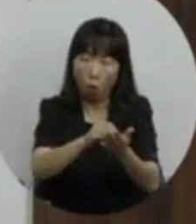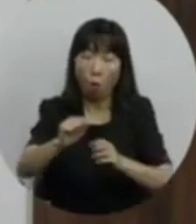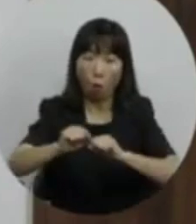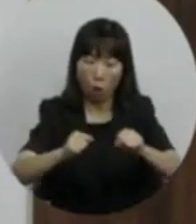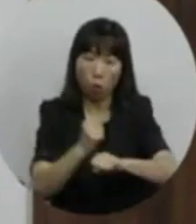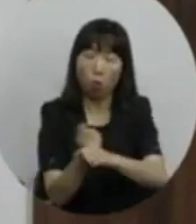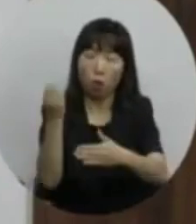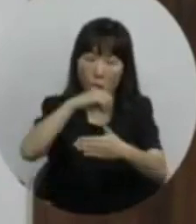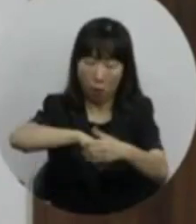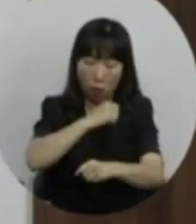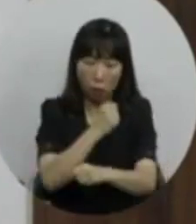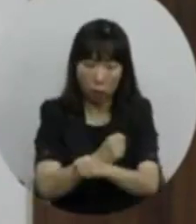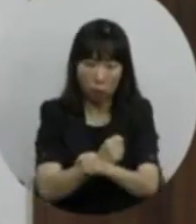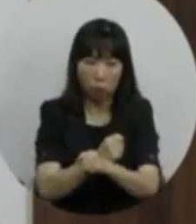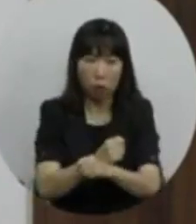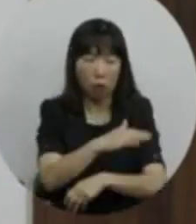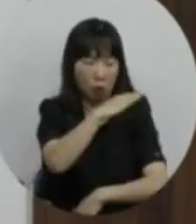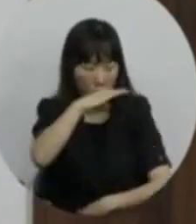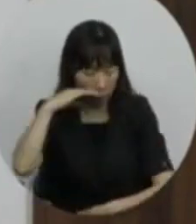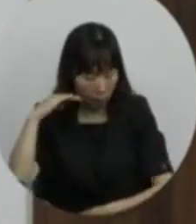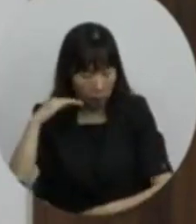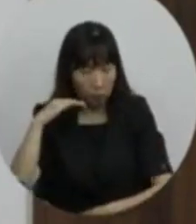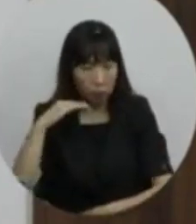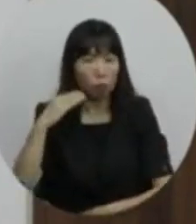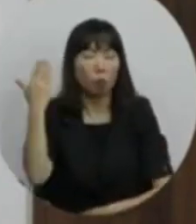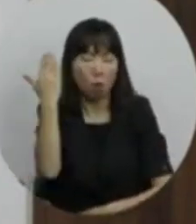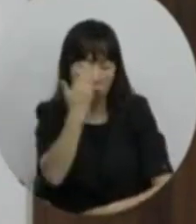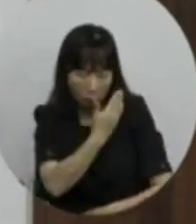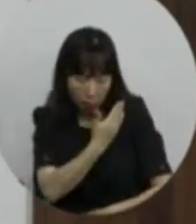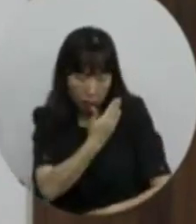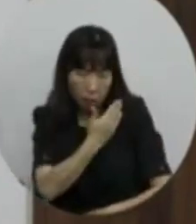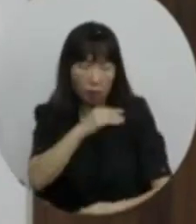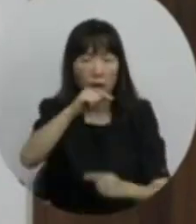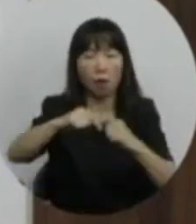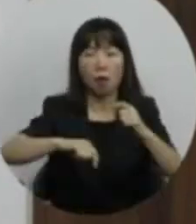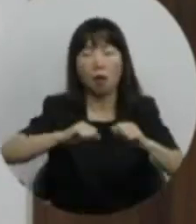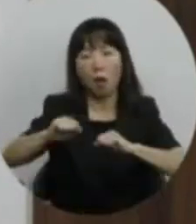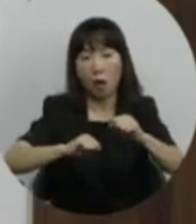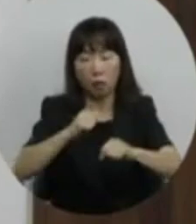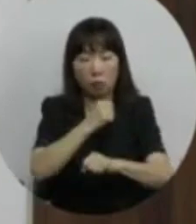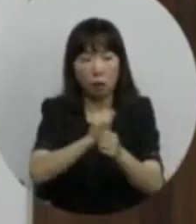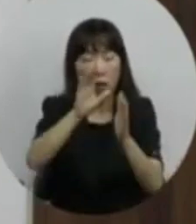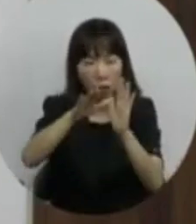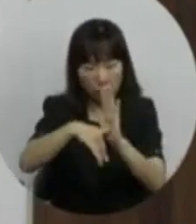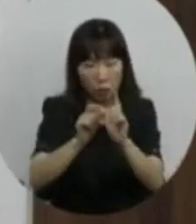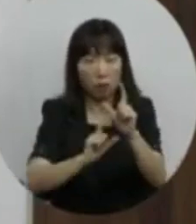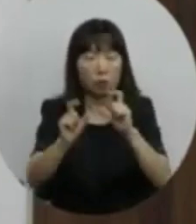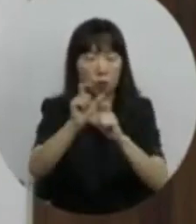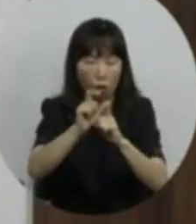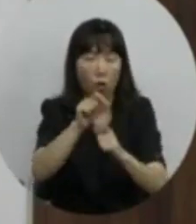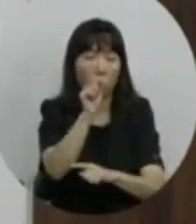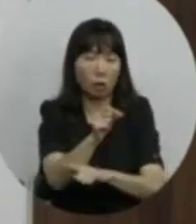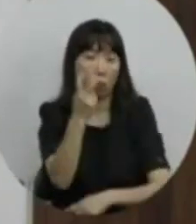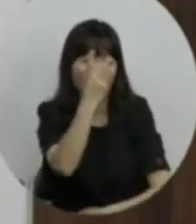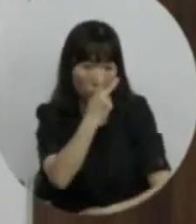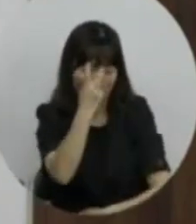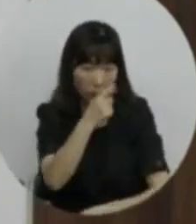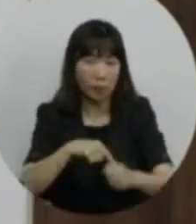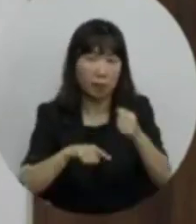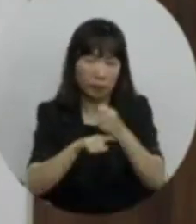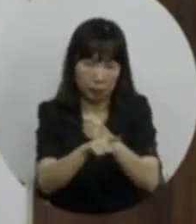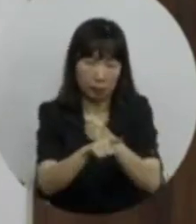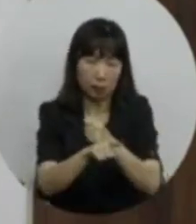더욱 효율적이고 합리적인 여지시 행정방향을 수립하는 것에 행정사무감사의 진정한